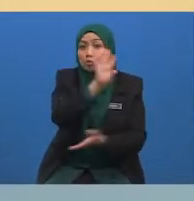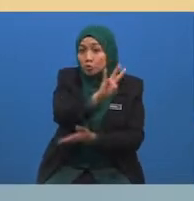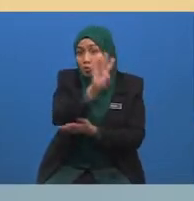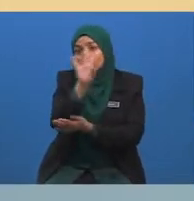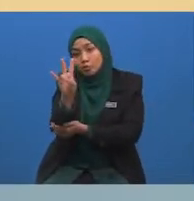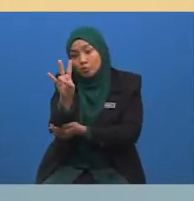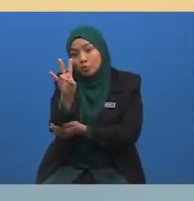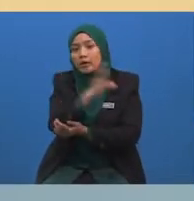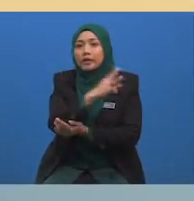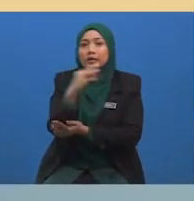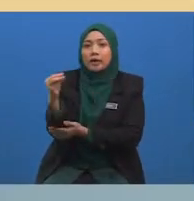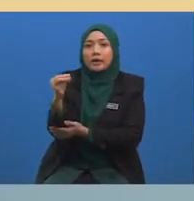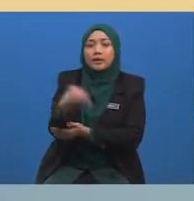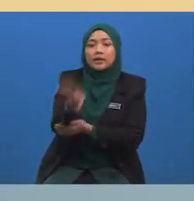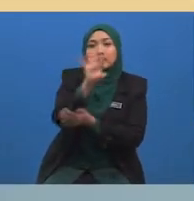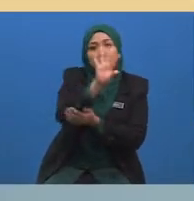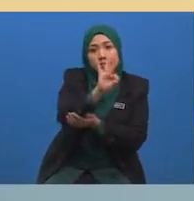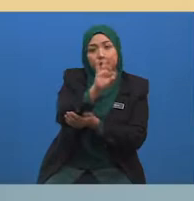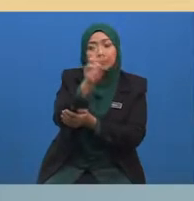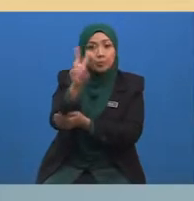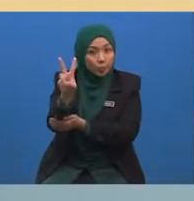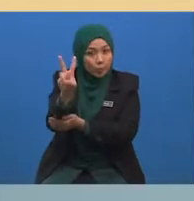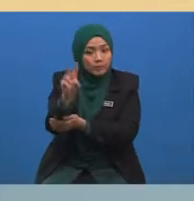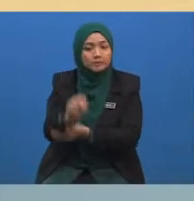77 dan 92.